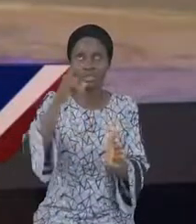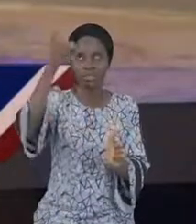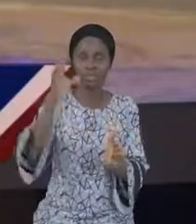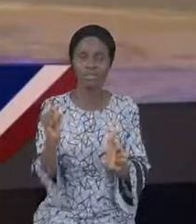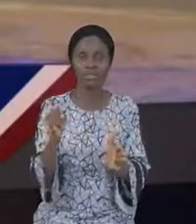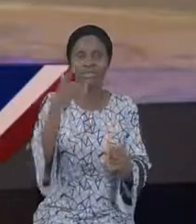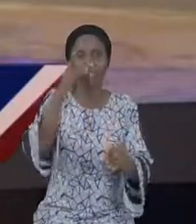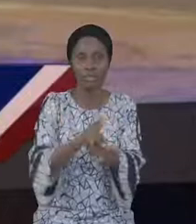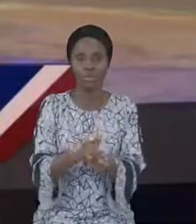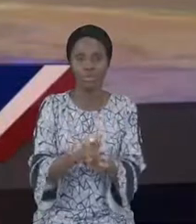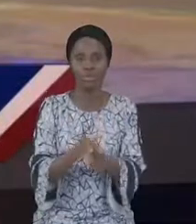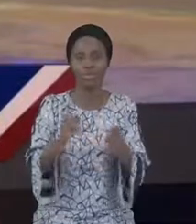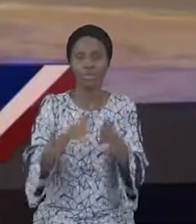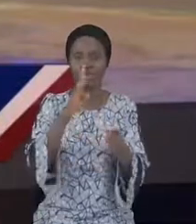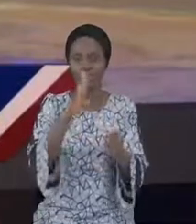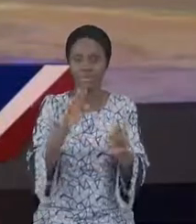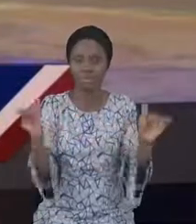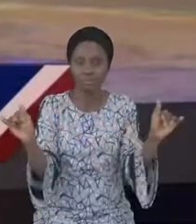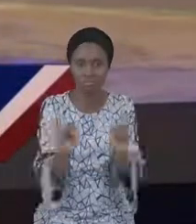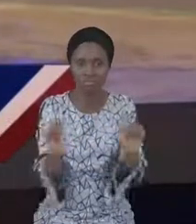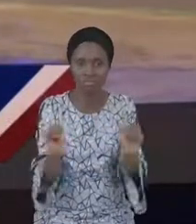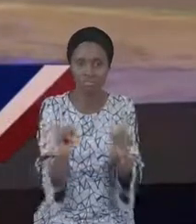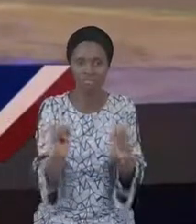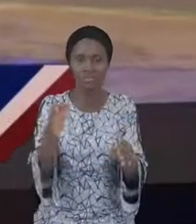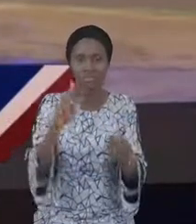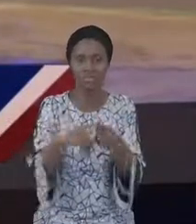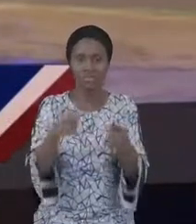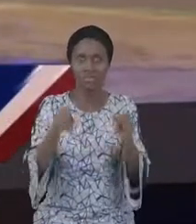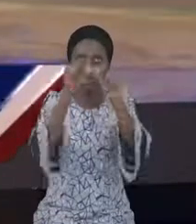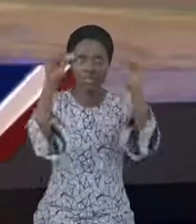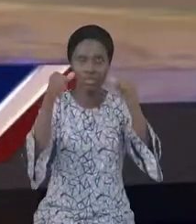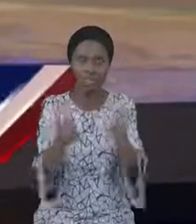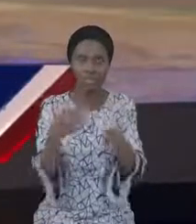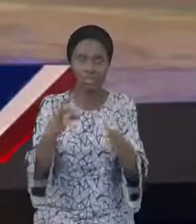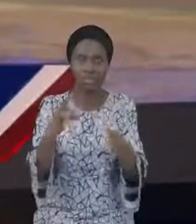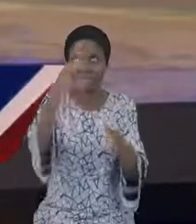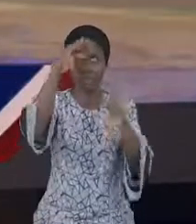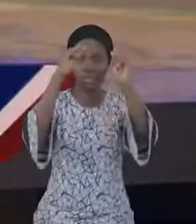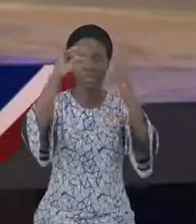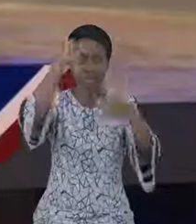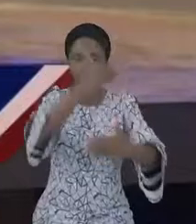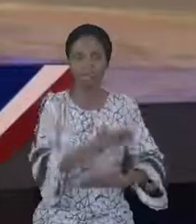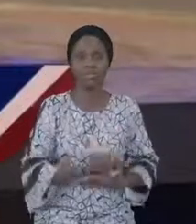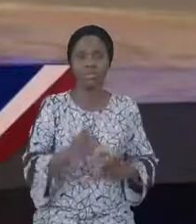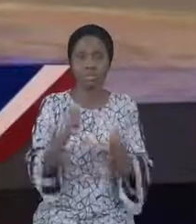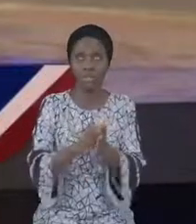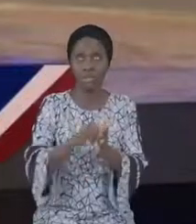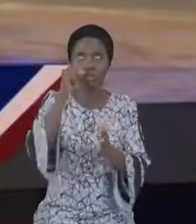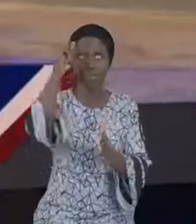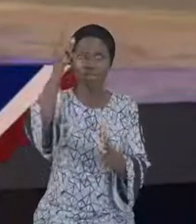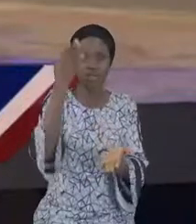À être semblable à l'image de son Fils, afin que son Fils fût le premier-né